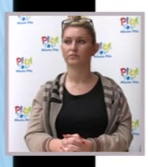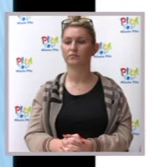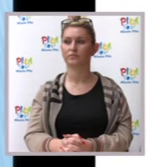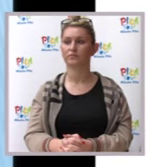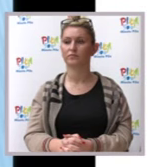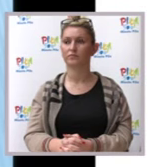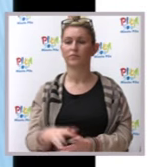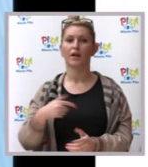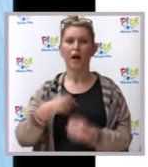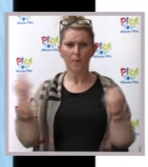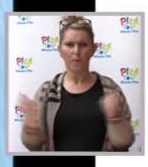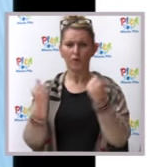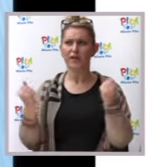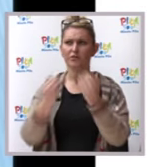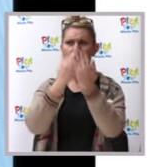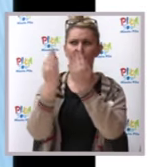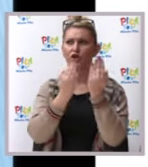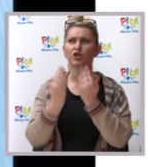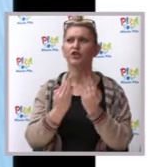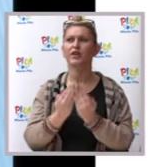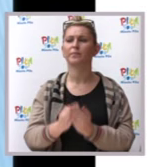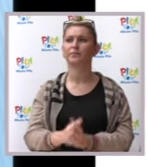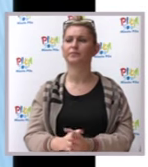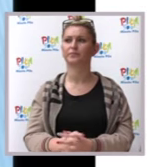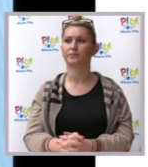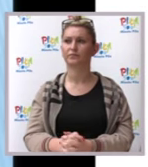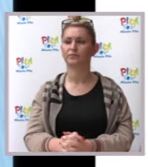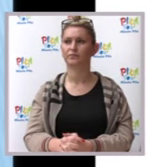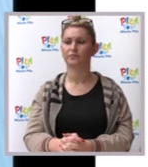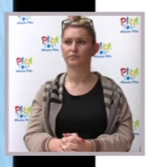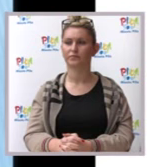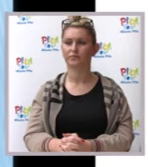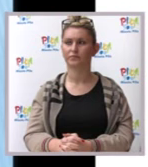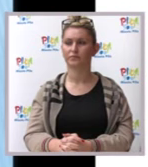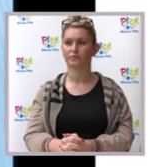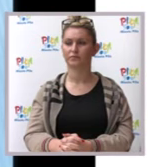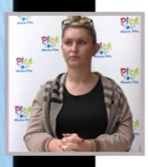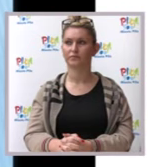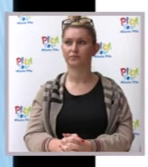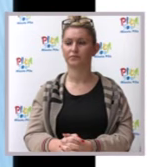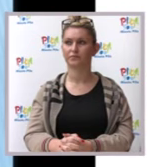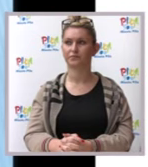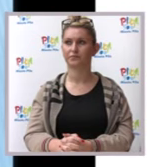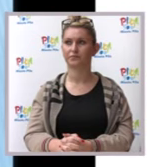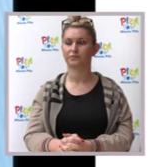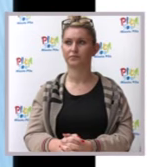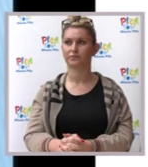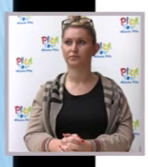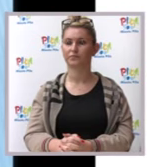z tych stawek, ponieważ myślę, że mieszkańcy również nie mają świadomości, jakie obowiązujące stawki, jak są